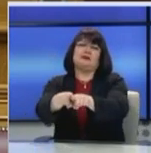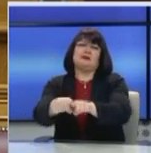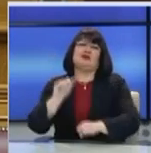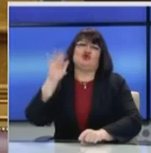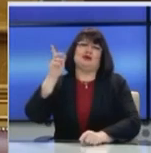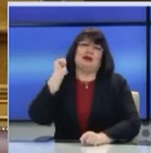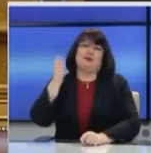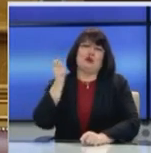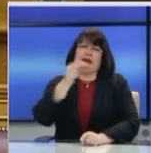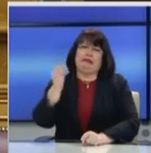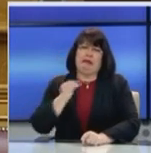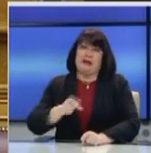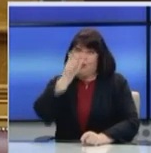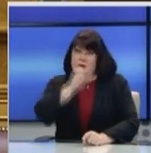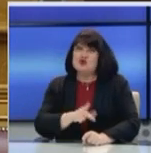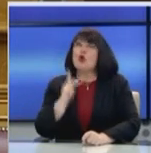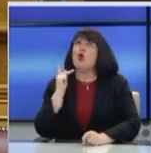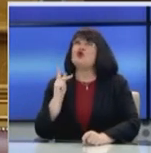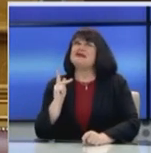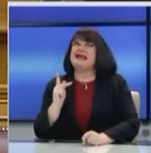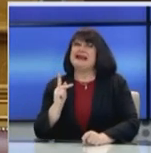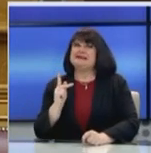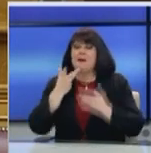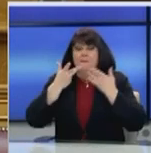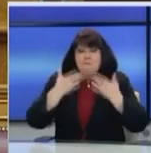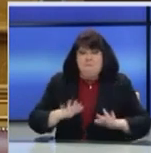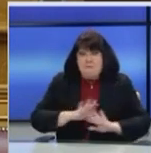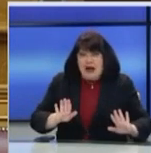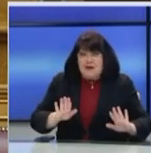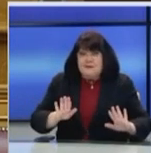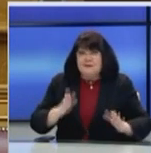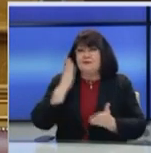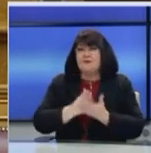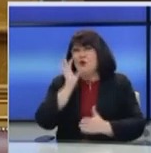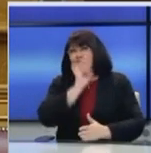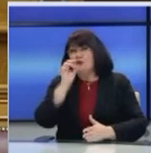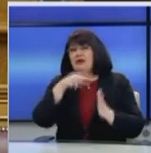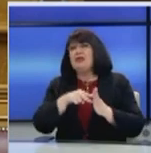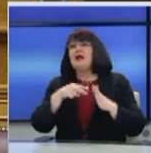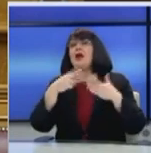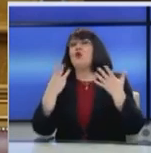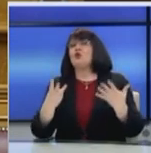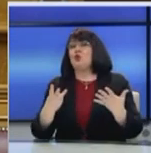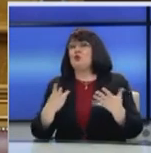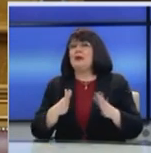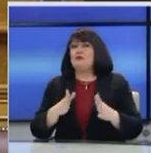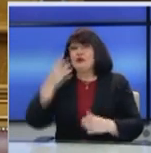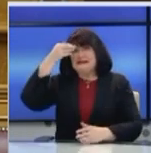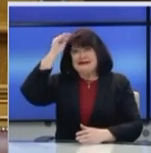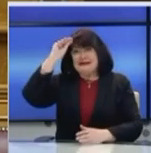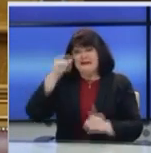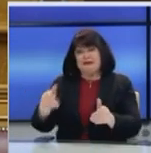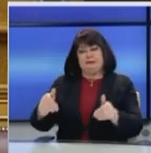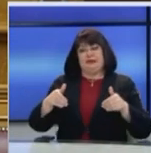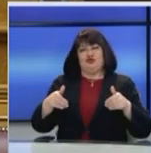εξωτερικής πολιτικής. Γράφει λοιπόν ο κύριος Κοντζιάς ο ίδιος, μετά την παρέτησή μου, στα μέσα του Οκτώβρη του 2018, ο Τσίπρας